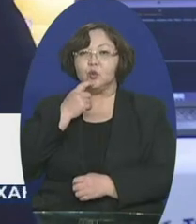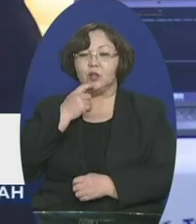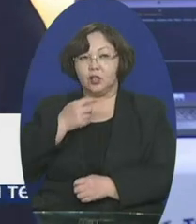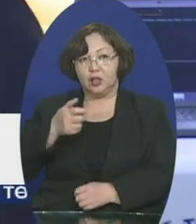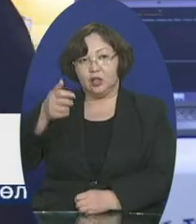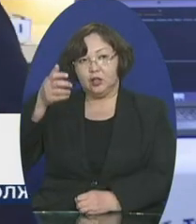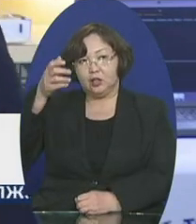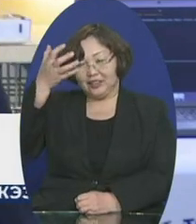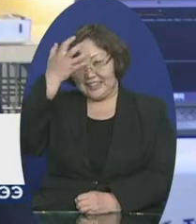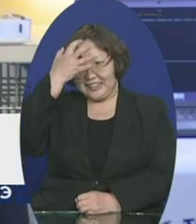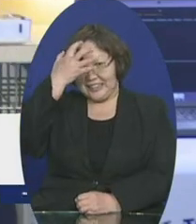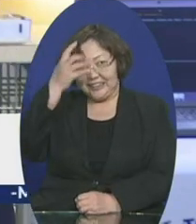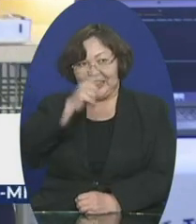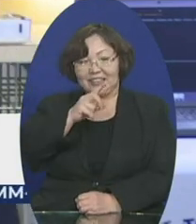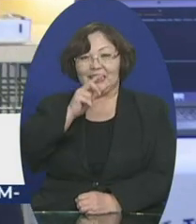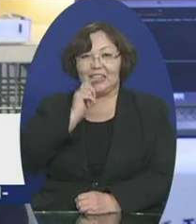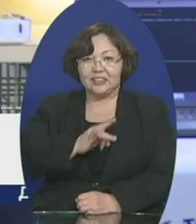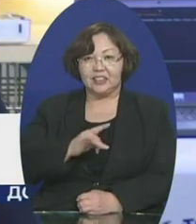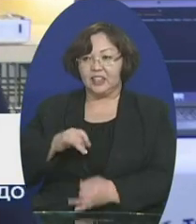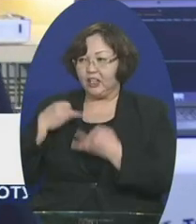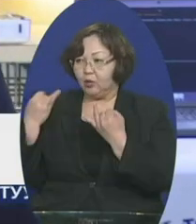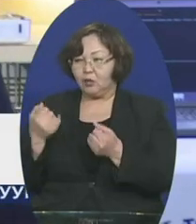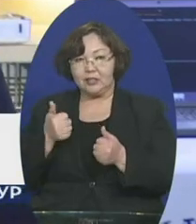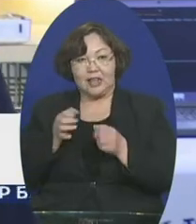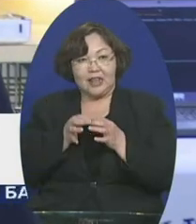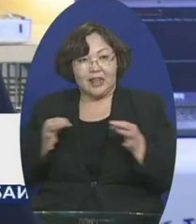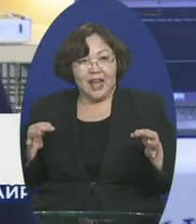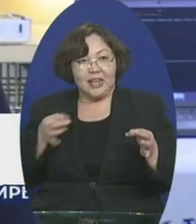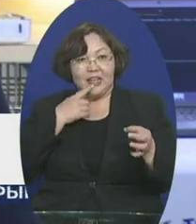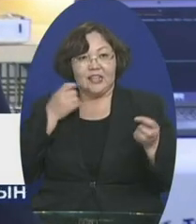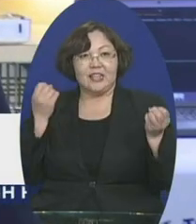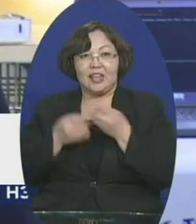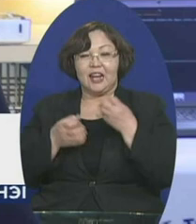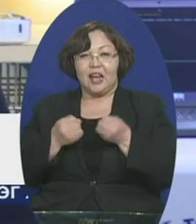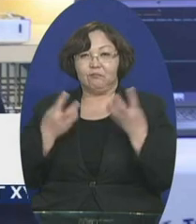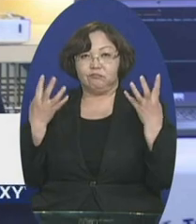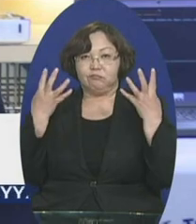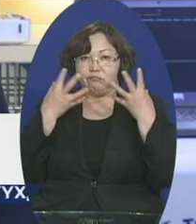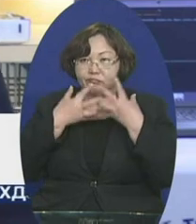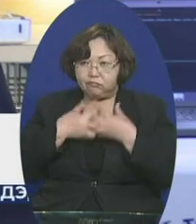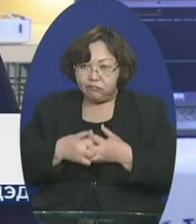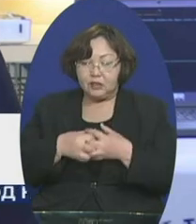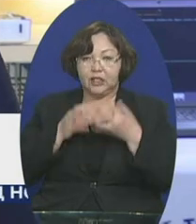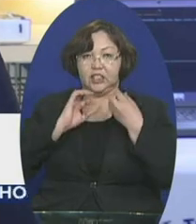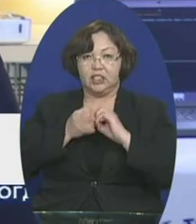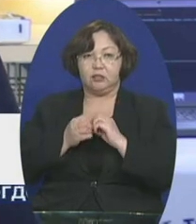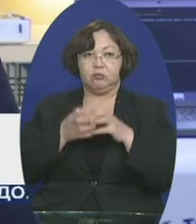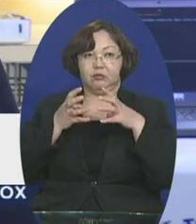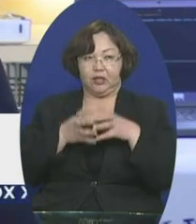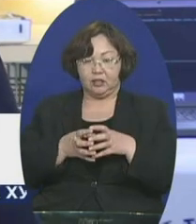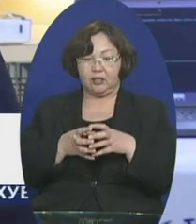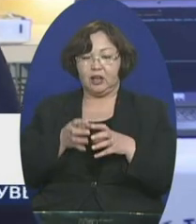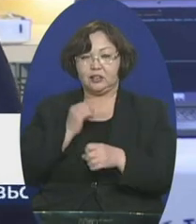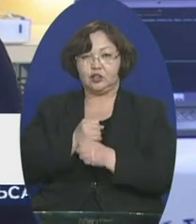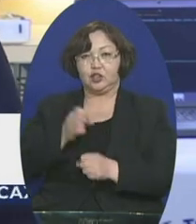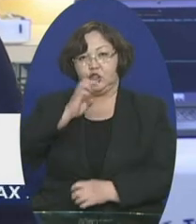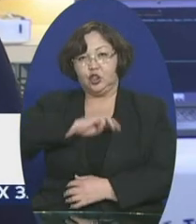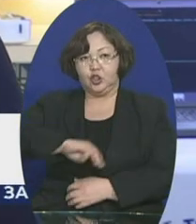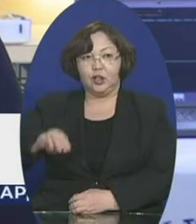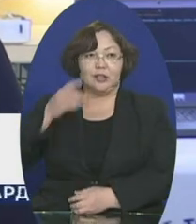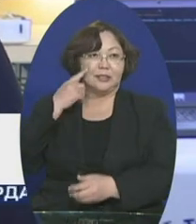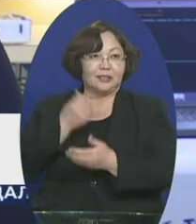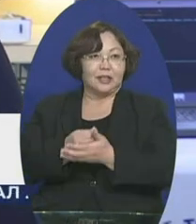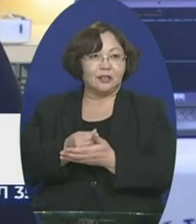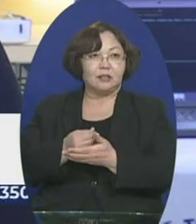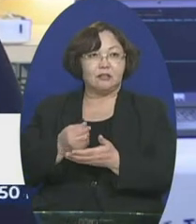хоорондоо энэ одоо асуудлыг нэлээд сайн ярилцаж хэрэгжүүлэх явц дээр илүү хамтын санд